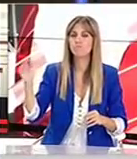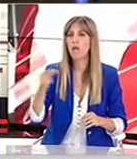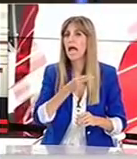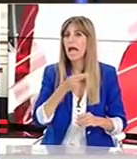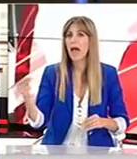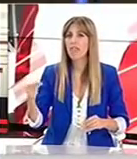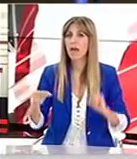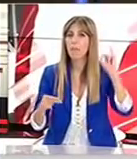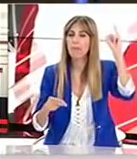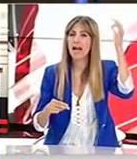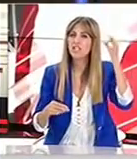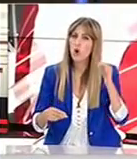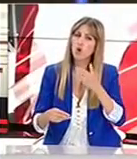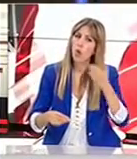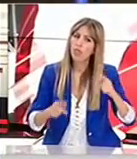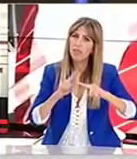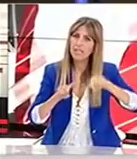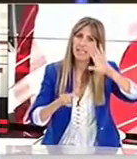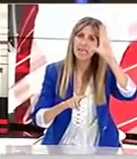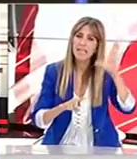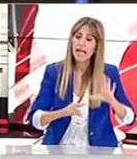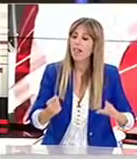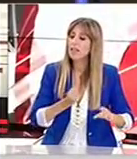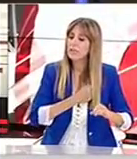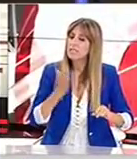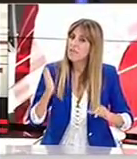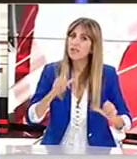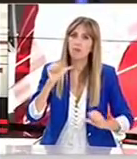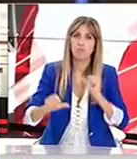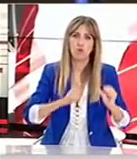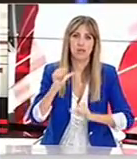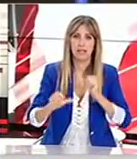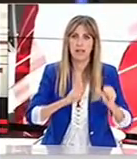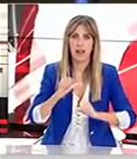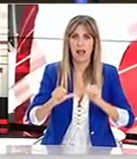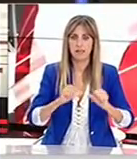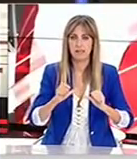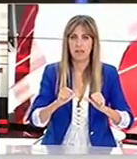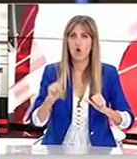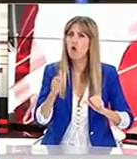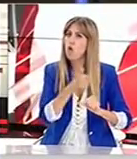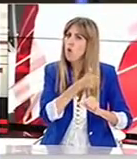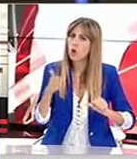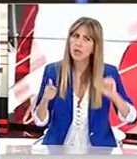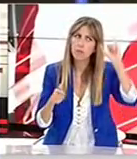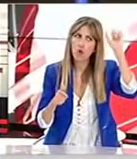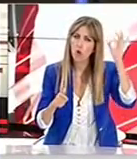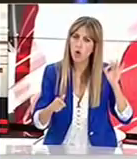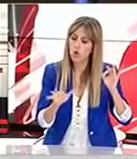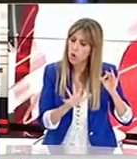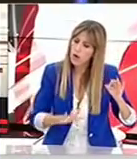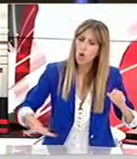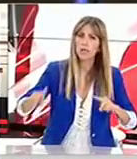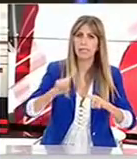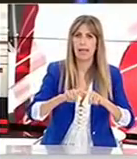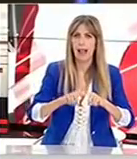επίσης, επιτρέψτε μου να αναφέρω και αυτό γιατί είναι πολύ σημαντικό για μας, για όλη την περιοχή και για όλη την Ελλάδα. Επίσης αναφέρατε στην ομιλία σας